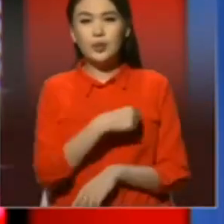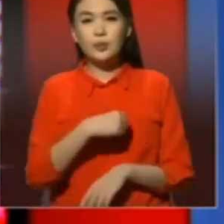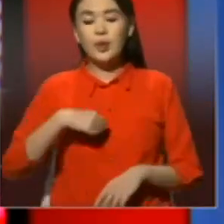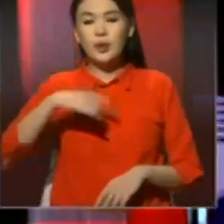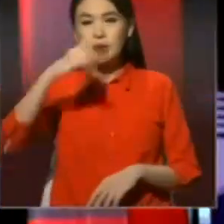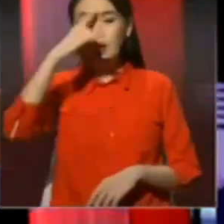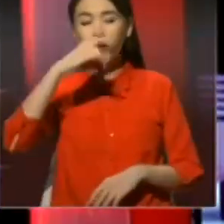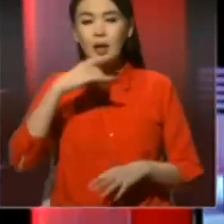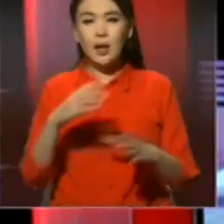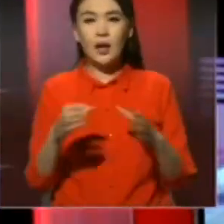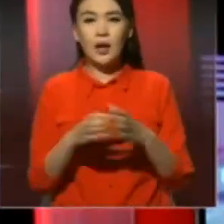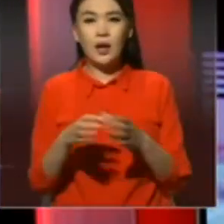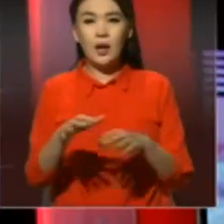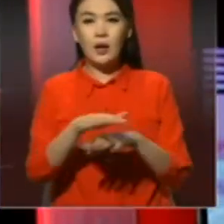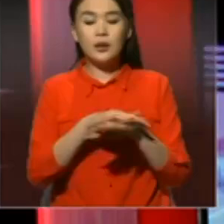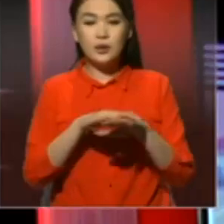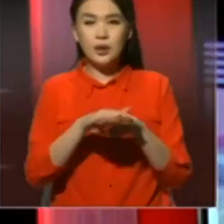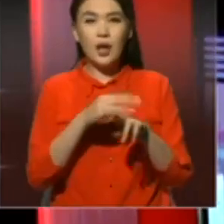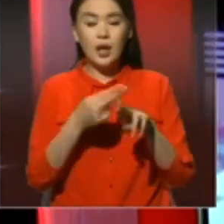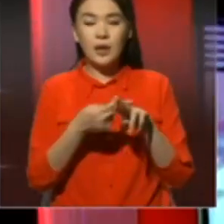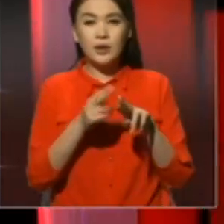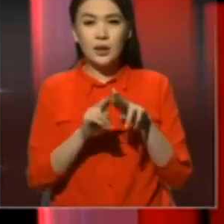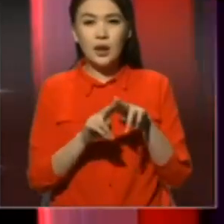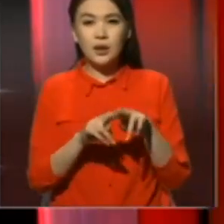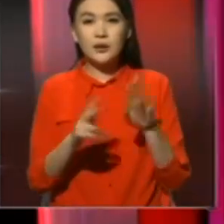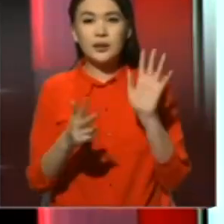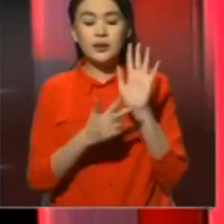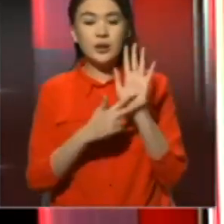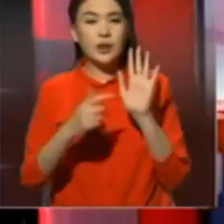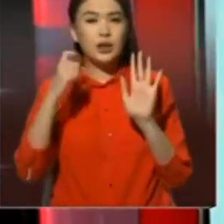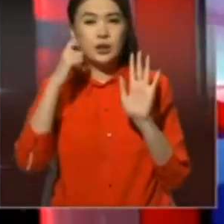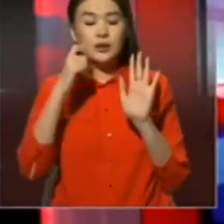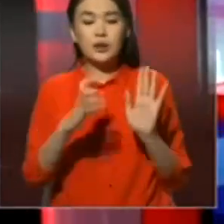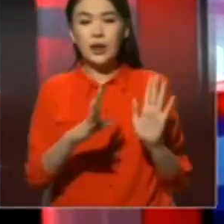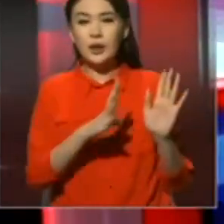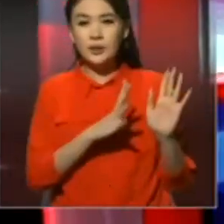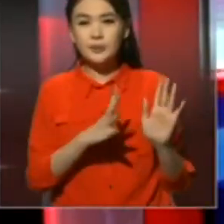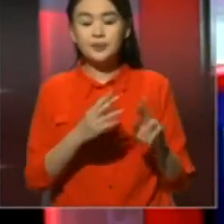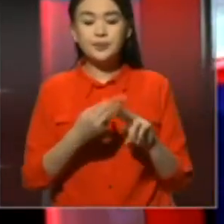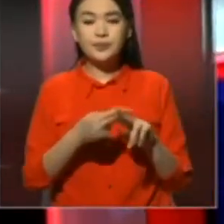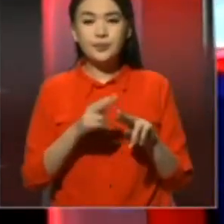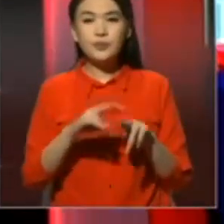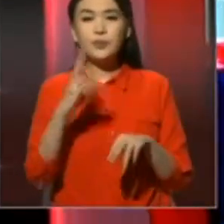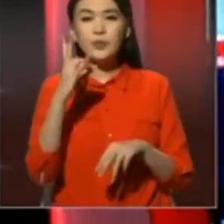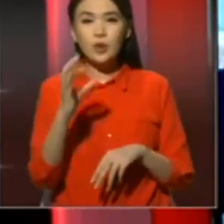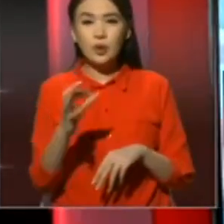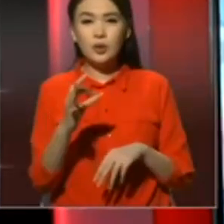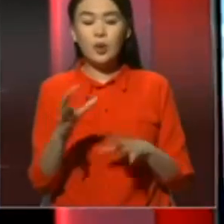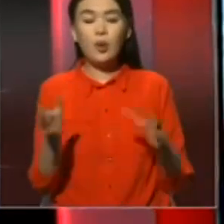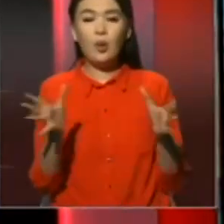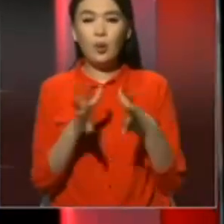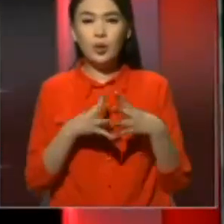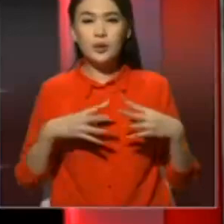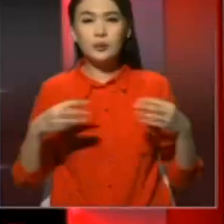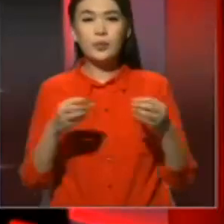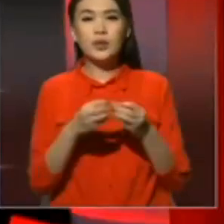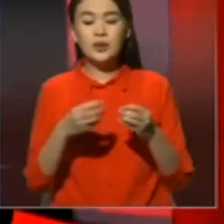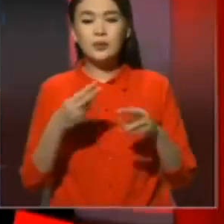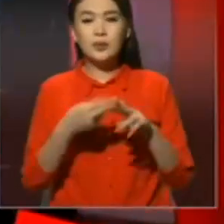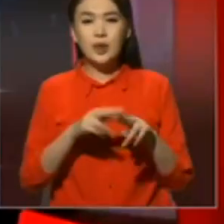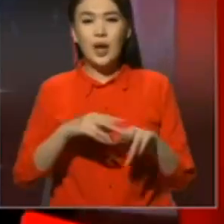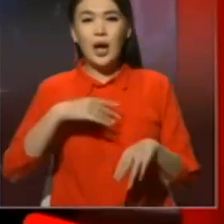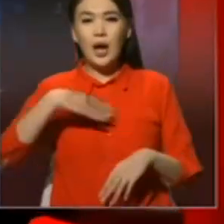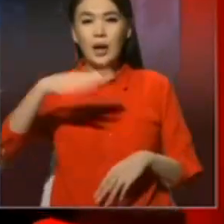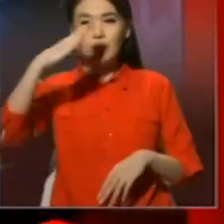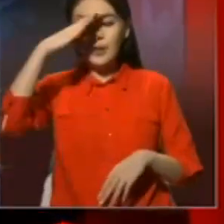халқы ассамблеясы құрылғанда 8 жаста едім. Бірақ та біздің отбасымыз, мынау менің